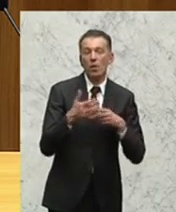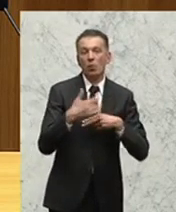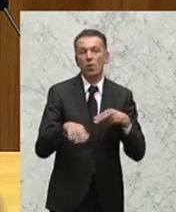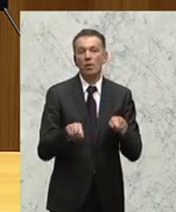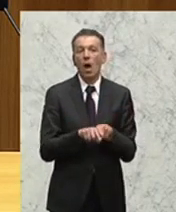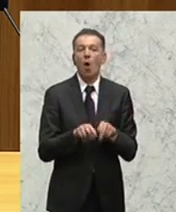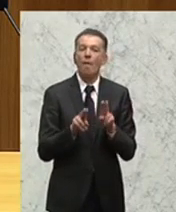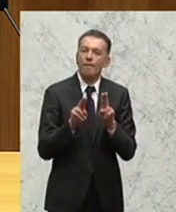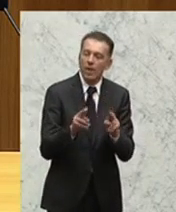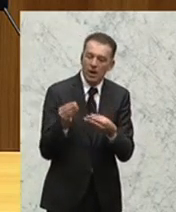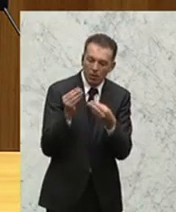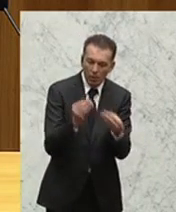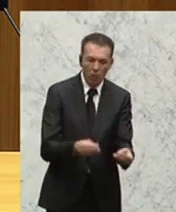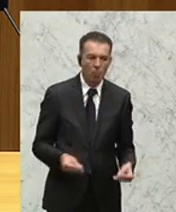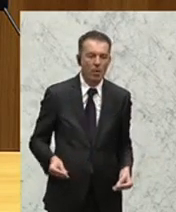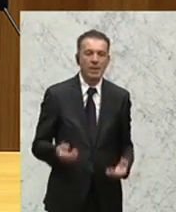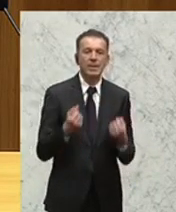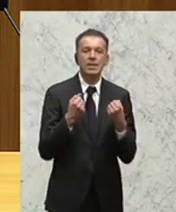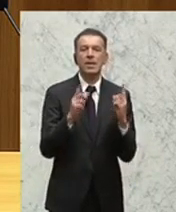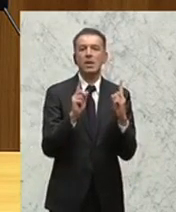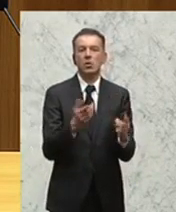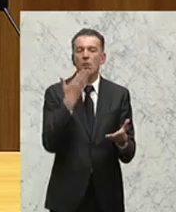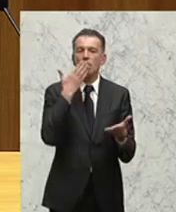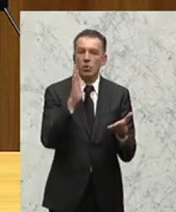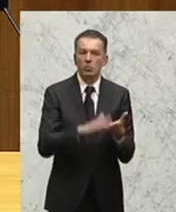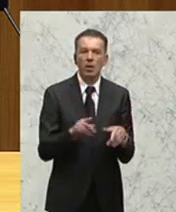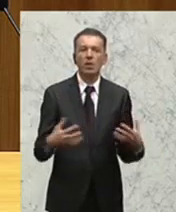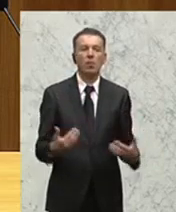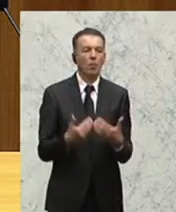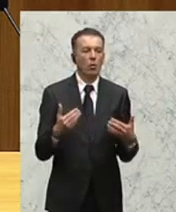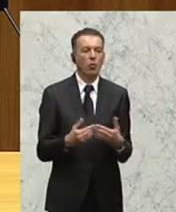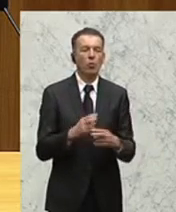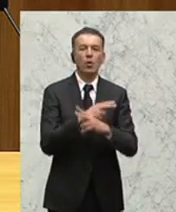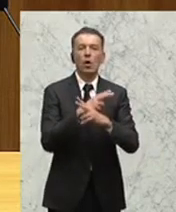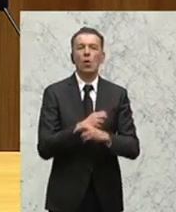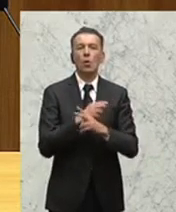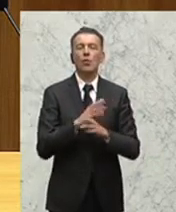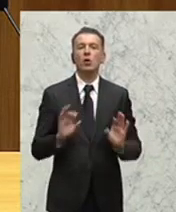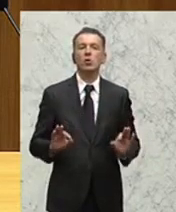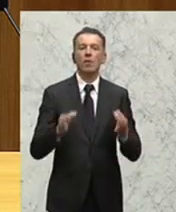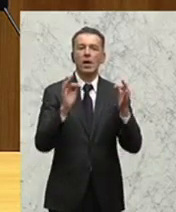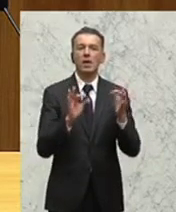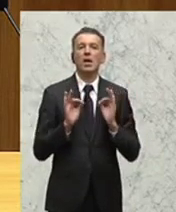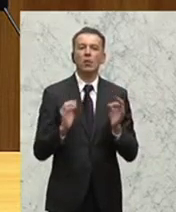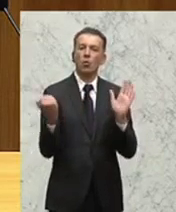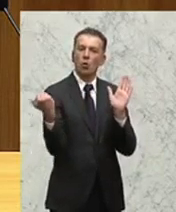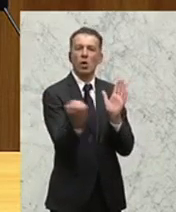diese auch wirklich erhalten. Um dies zu gewährleisten, sollen diese Produkte mit einem österreichischen Qualitätsgütesiegel